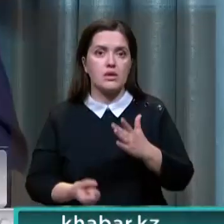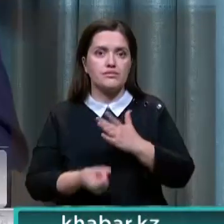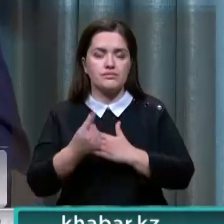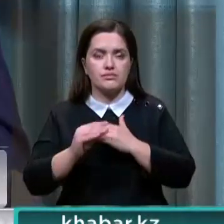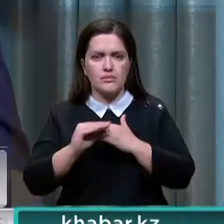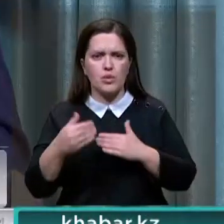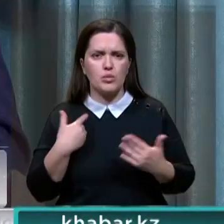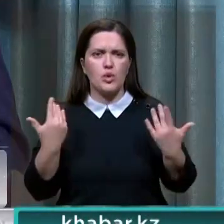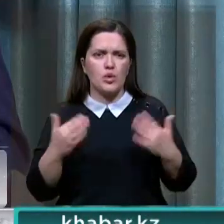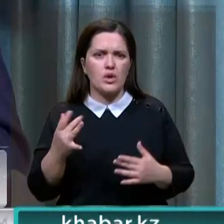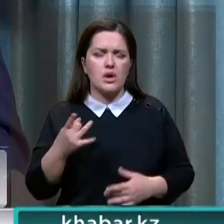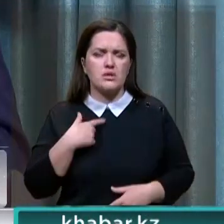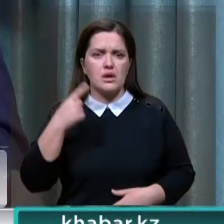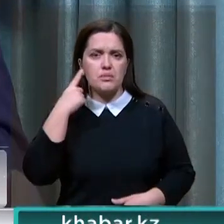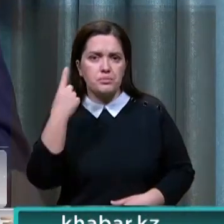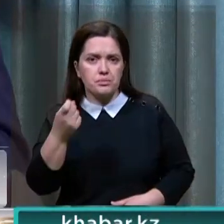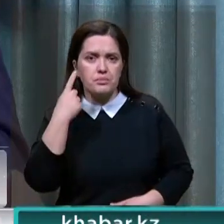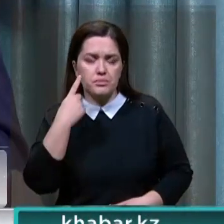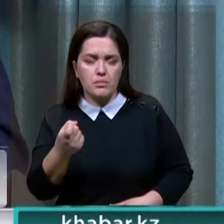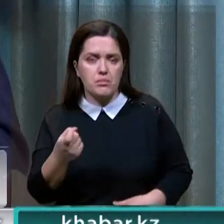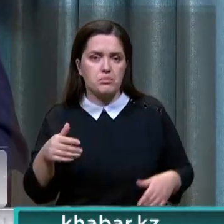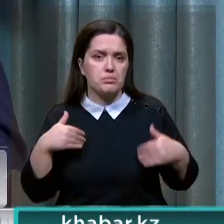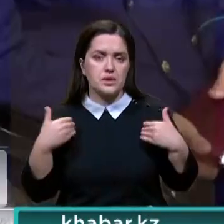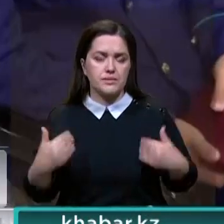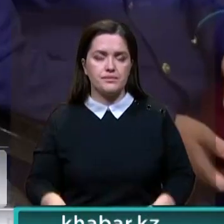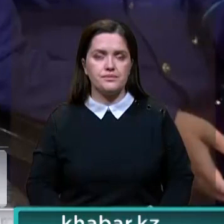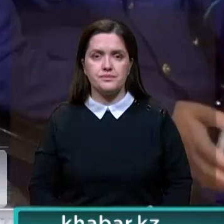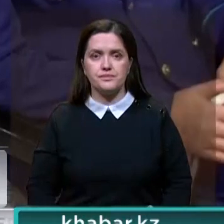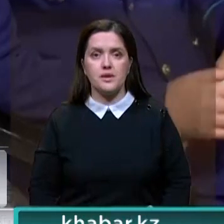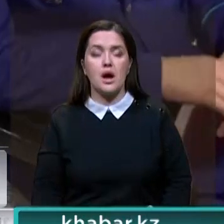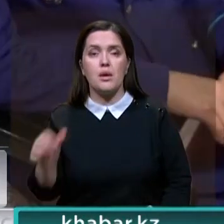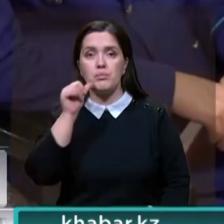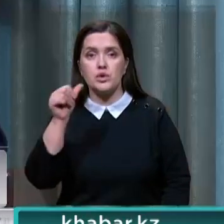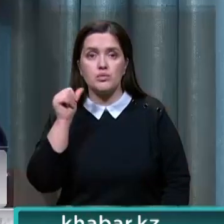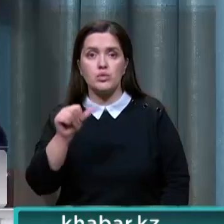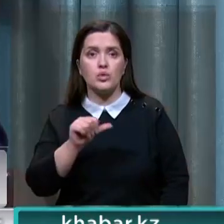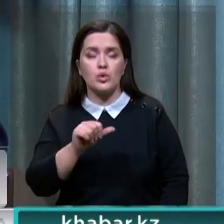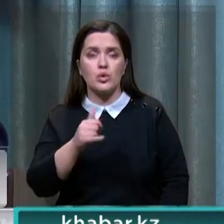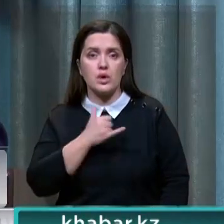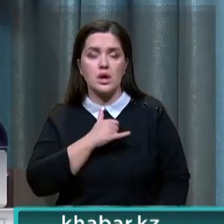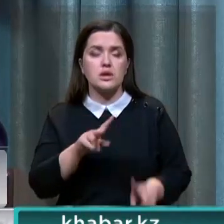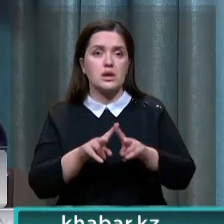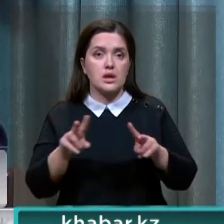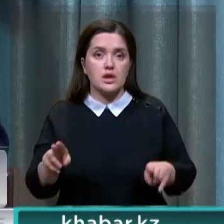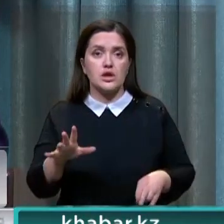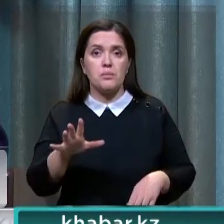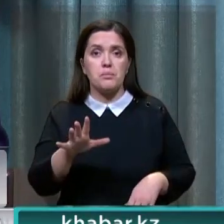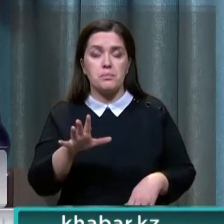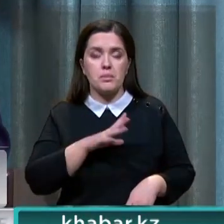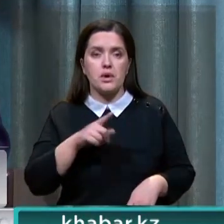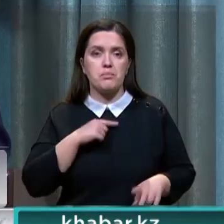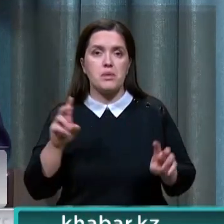сколько раз уже письма направляли, но она остается открытым, этот вопрос. В прошлом году у нас также и было, вот эти месяцы закончились у них, и мы